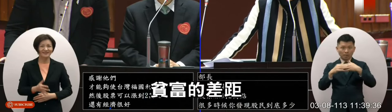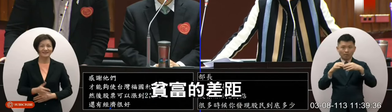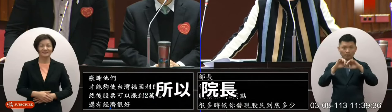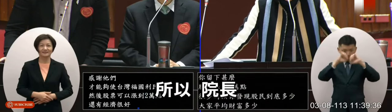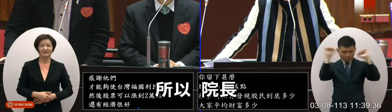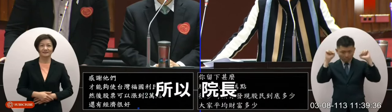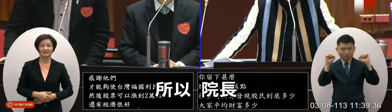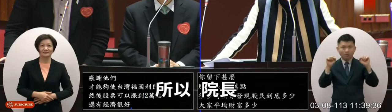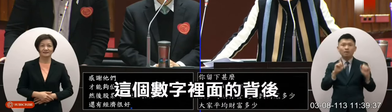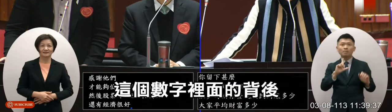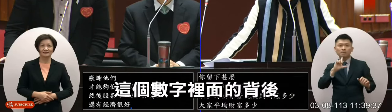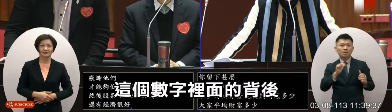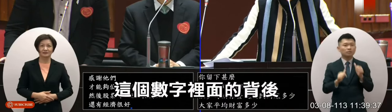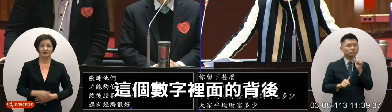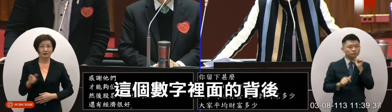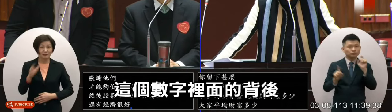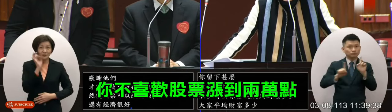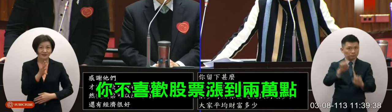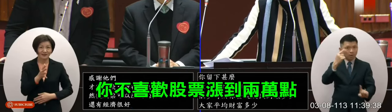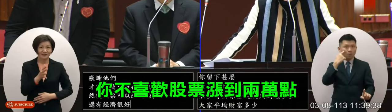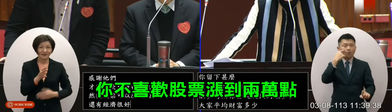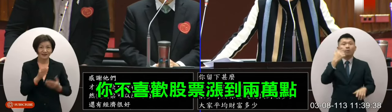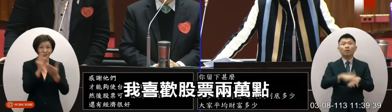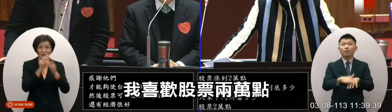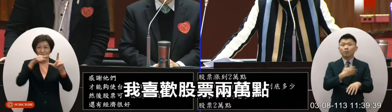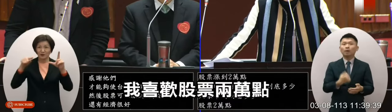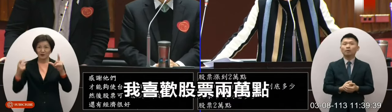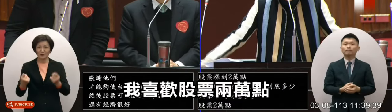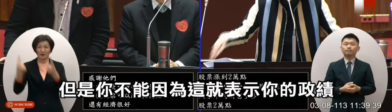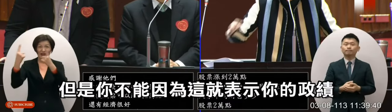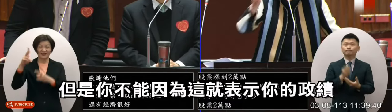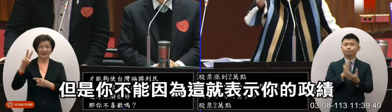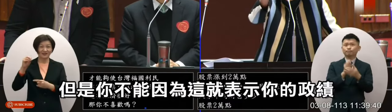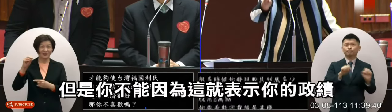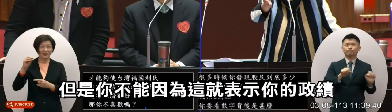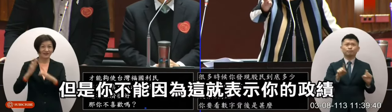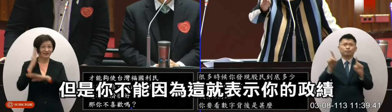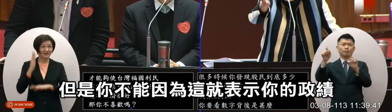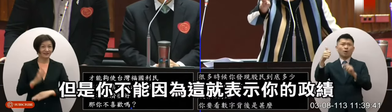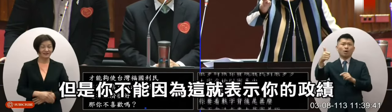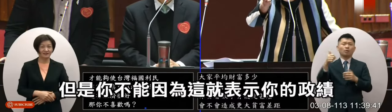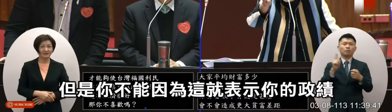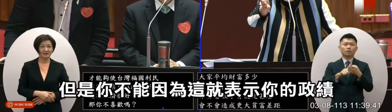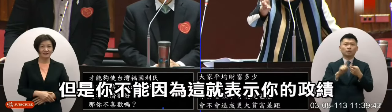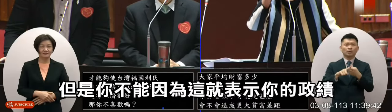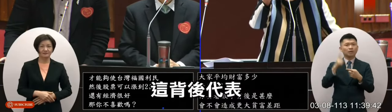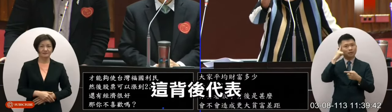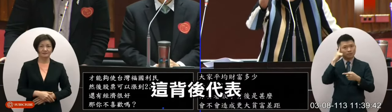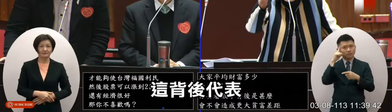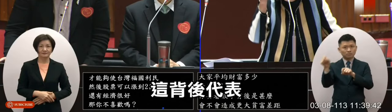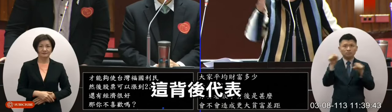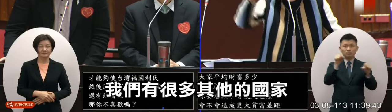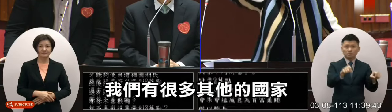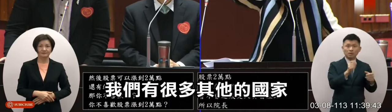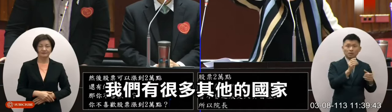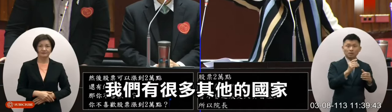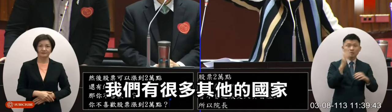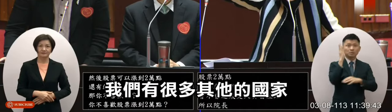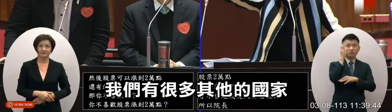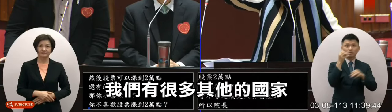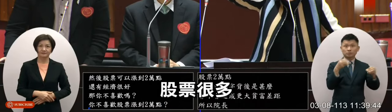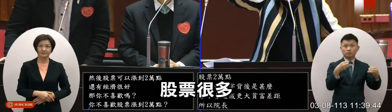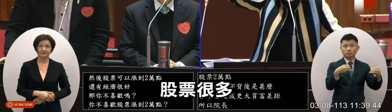距？所以院长，这个数字里面的背后，我喜欢股票涨20000点，但是你不能因为这就表示你的政绩。这背后代表我们有很